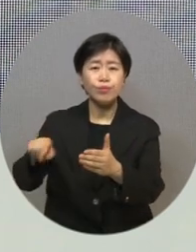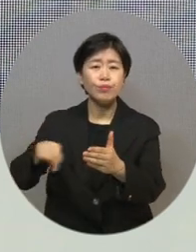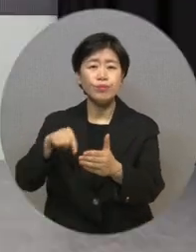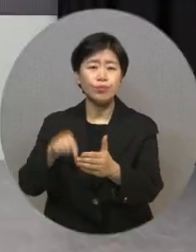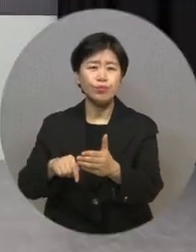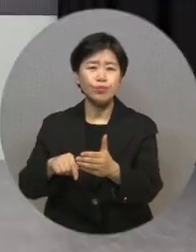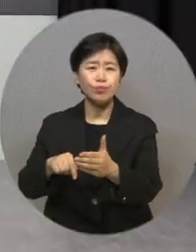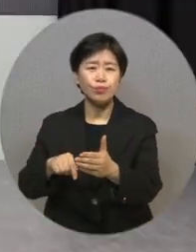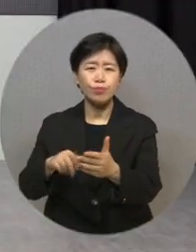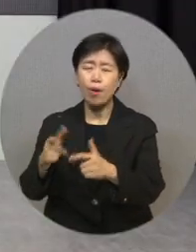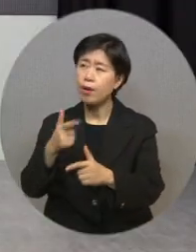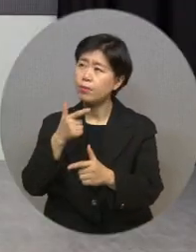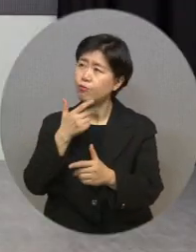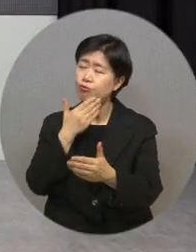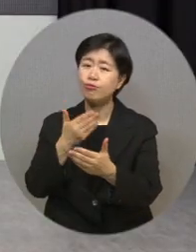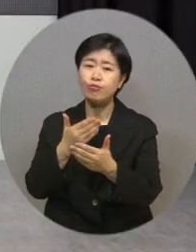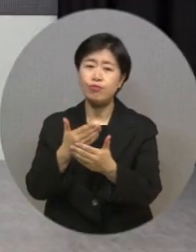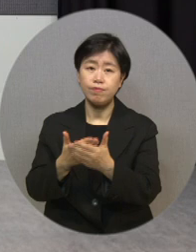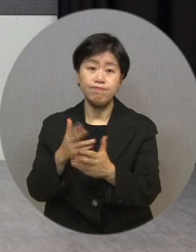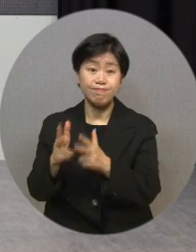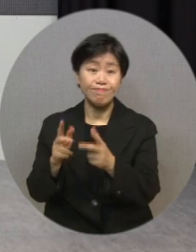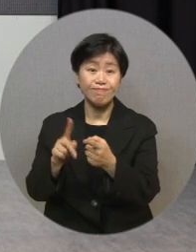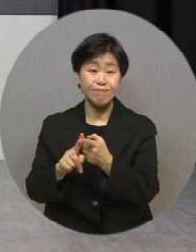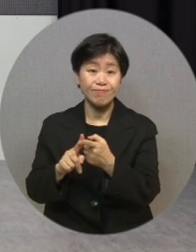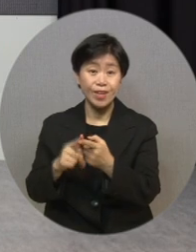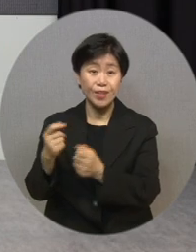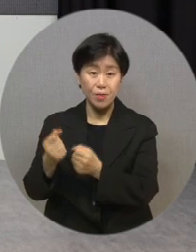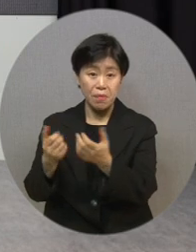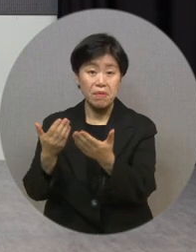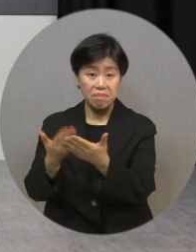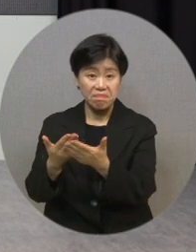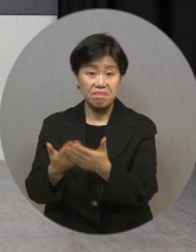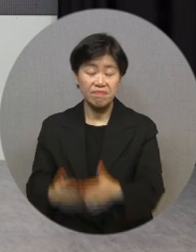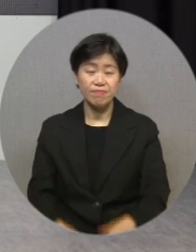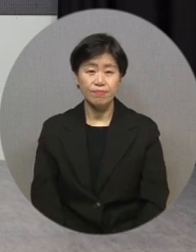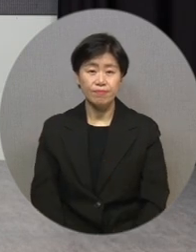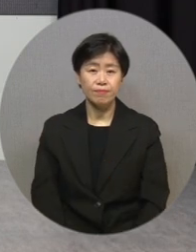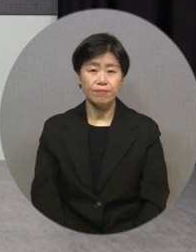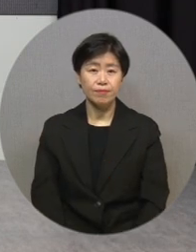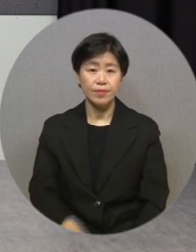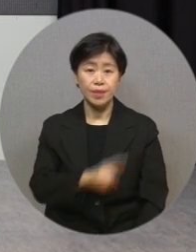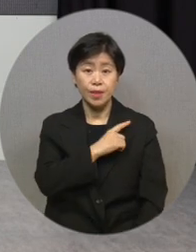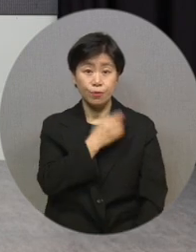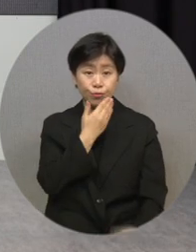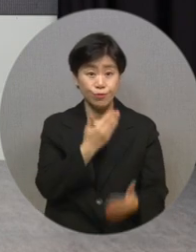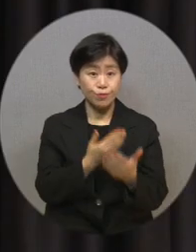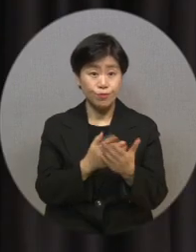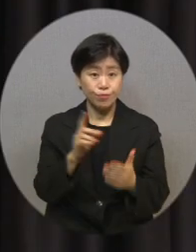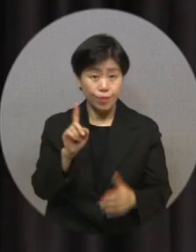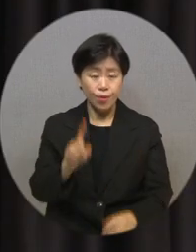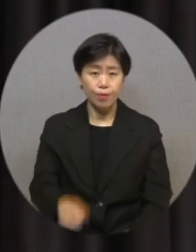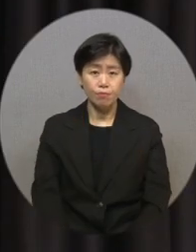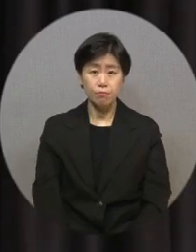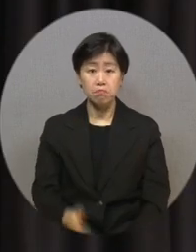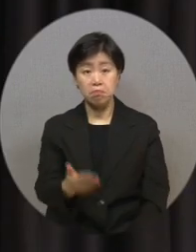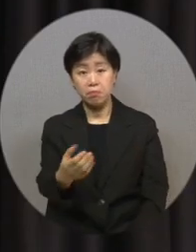좀 어 어 일단은 가장 중요한 거는 아까 선생님이 말씀하셨다시피